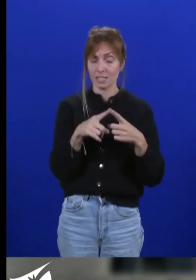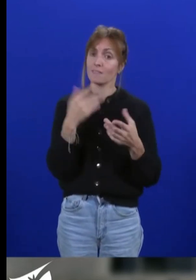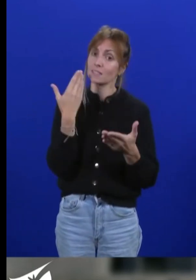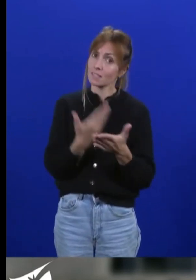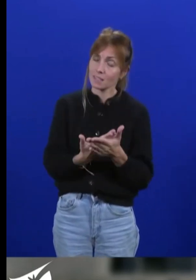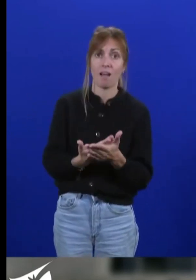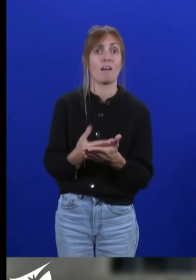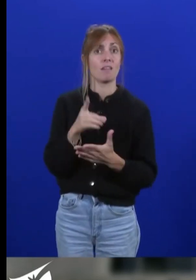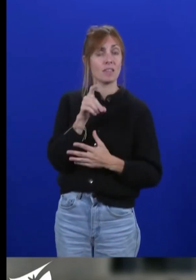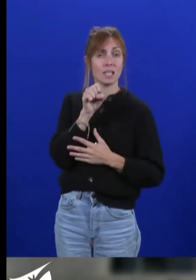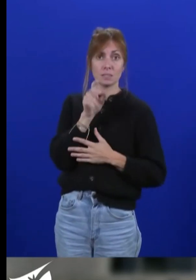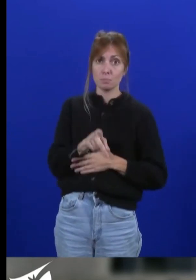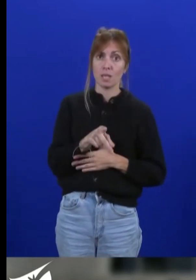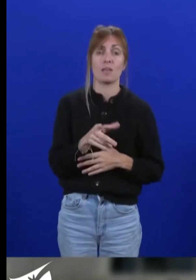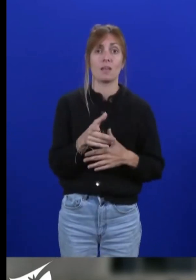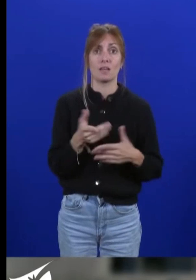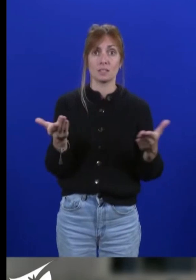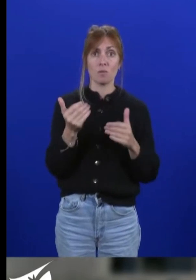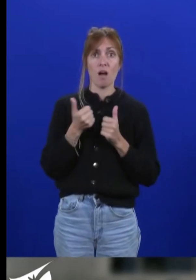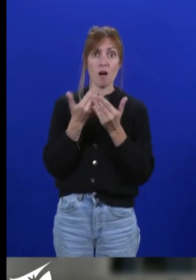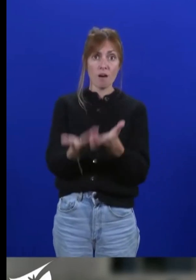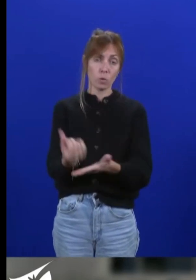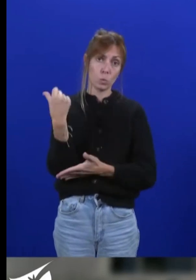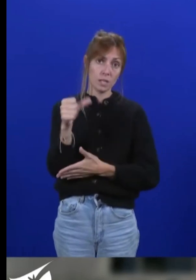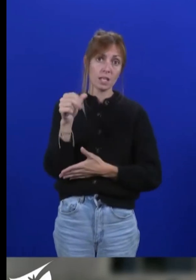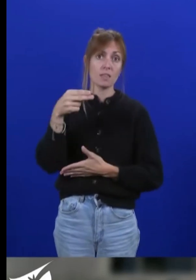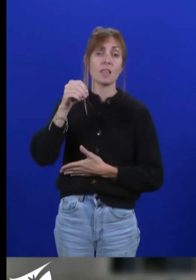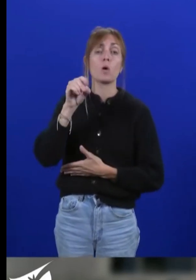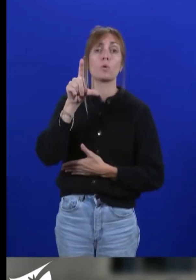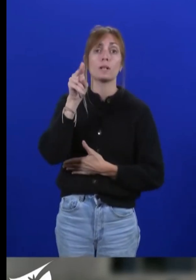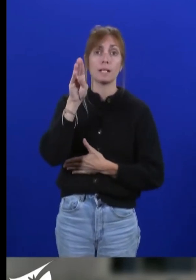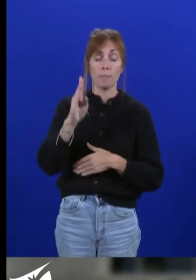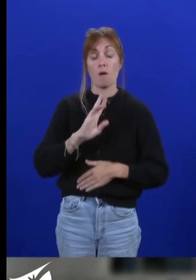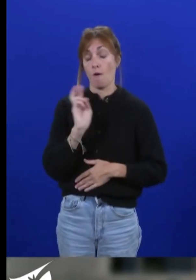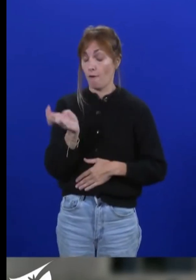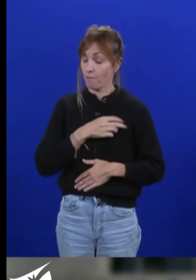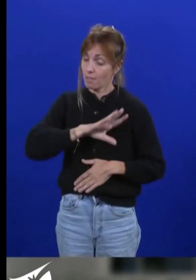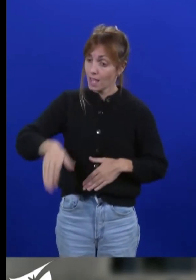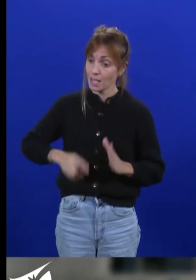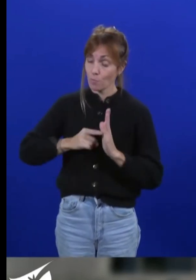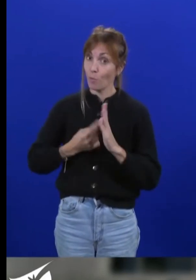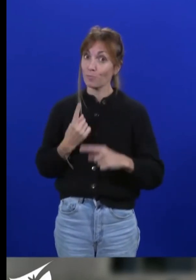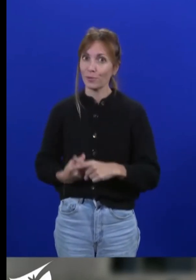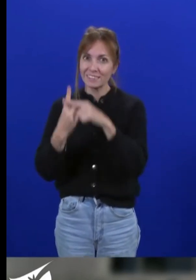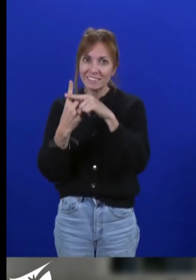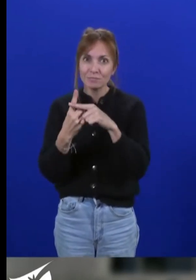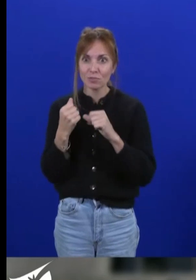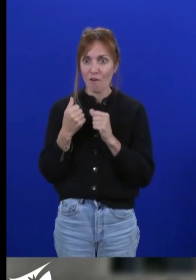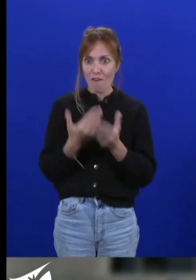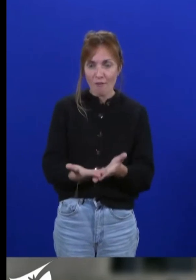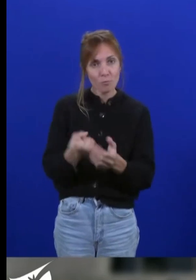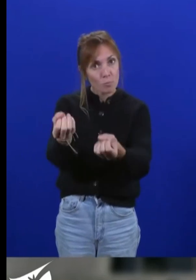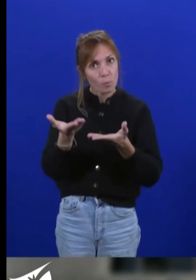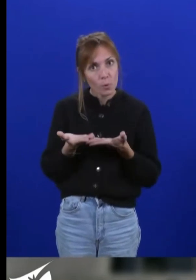cette délégation à travers le renforcement de l'offre Naolib. Enfin, un dernier point positif dans l'offre qui nous est